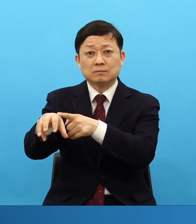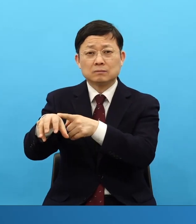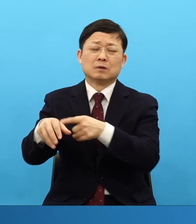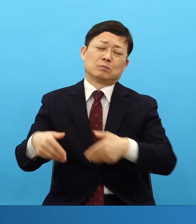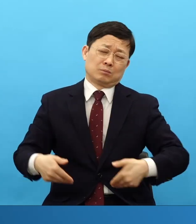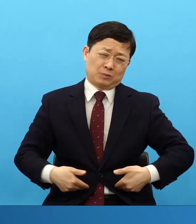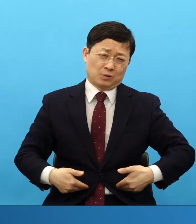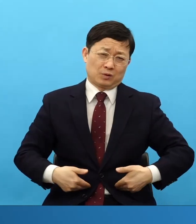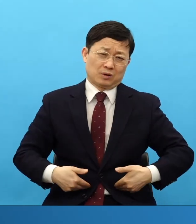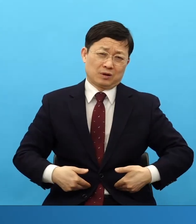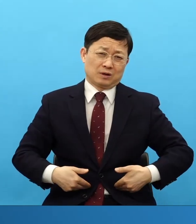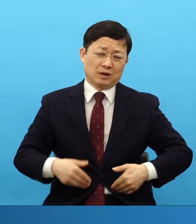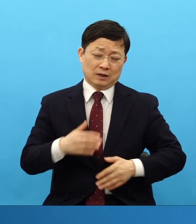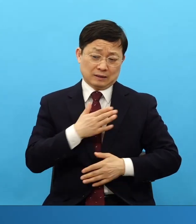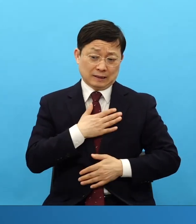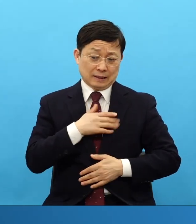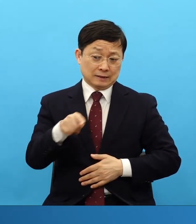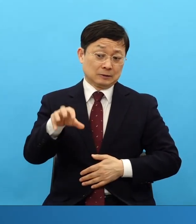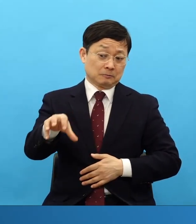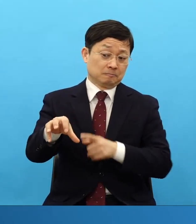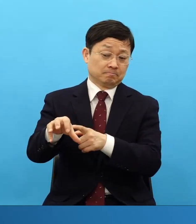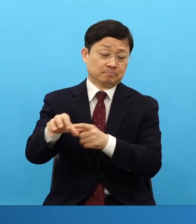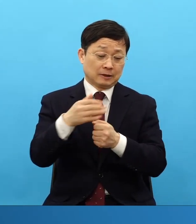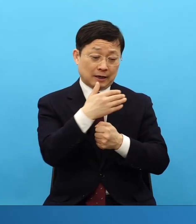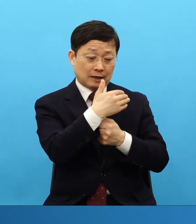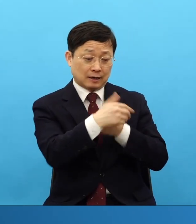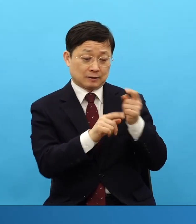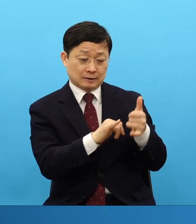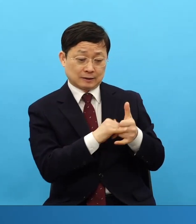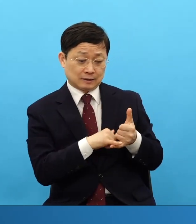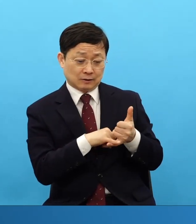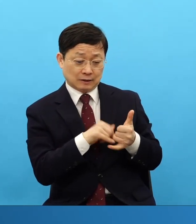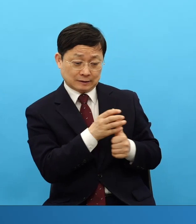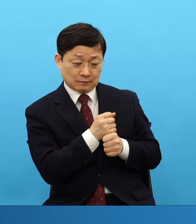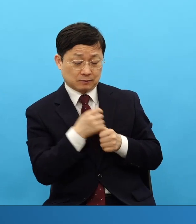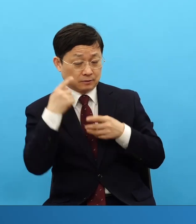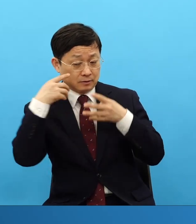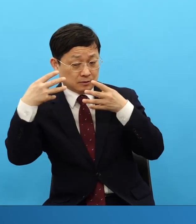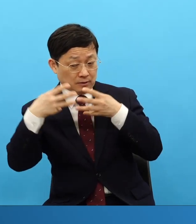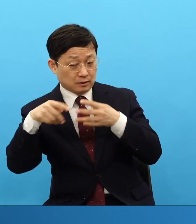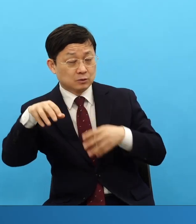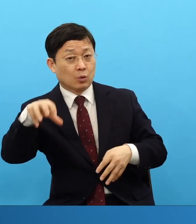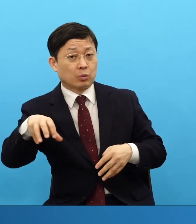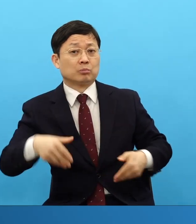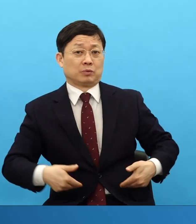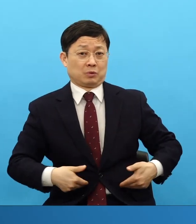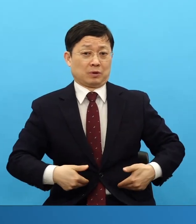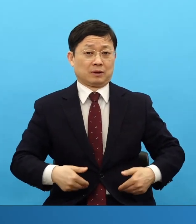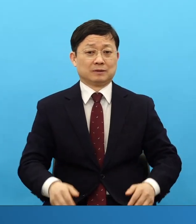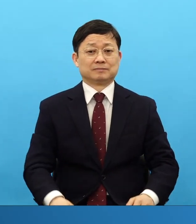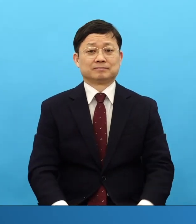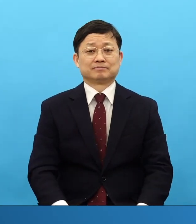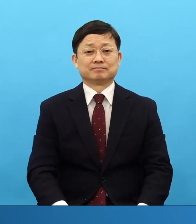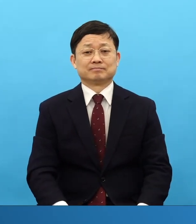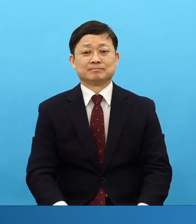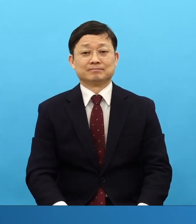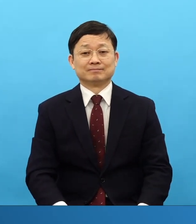있어야 된다니까요. You must have that place. 이게 인생 자화입니다. This will change your